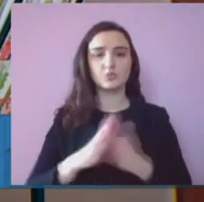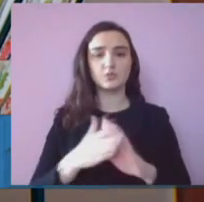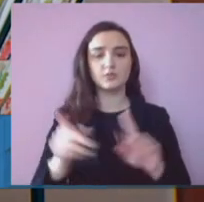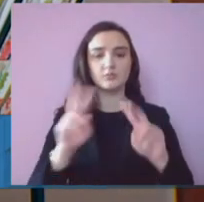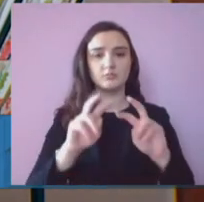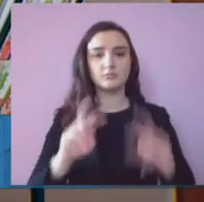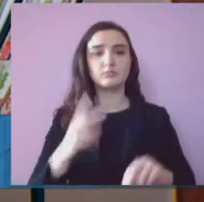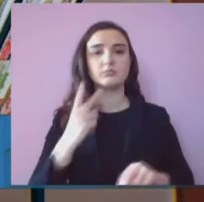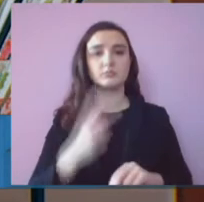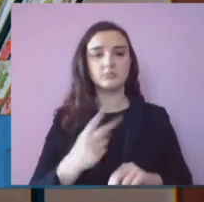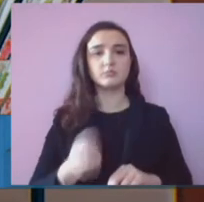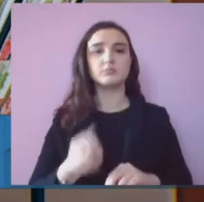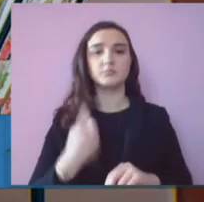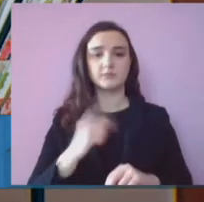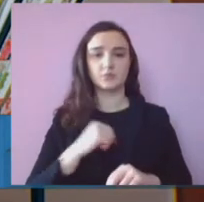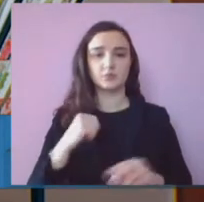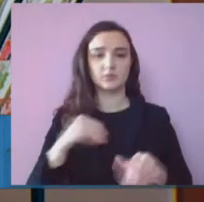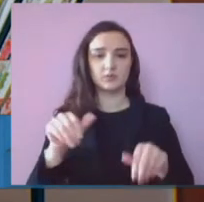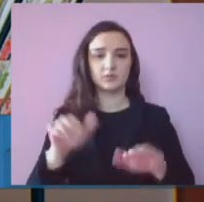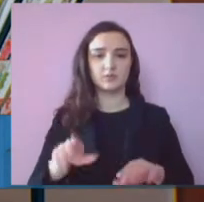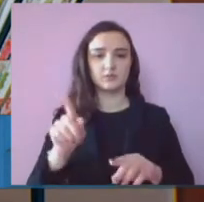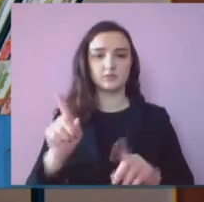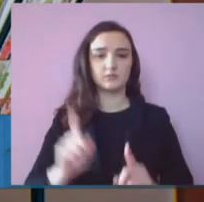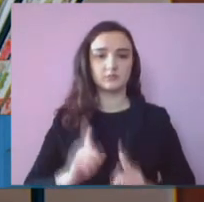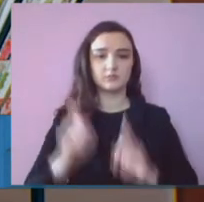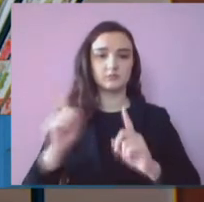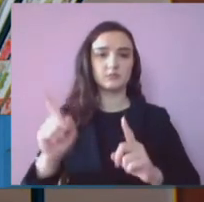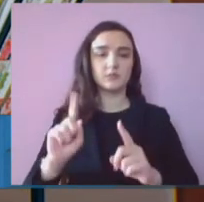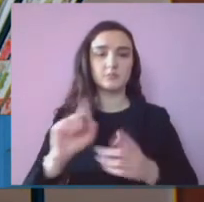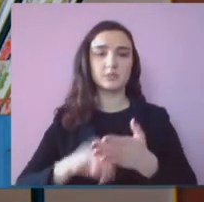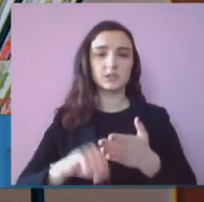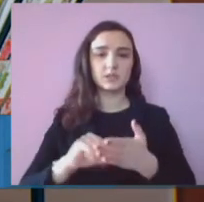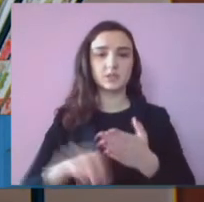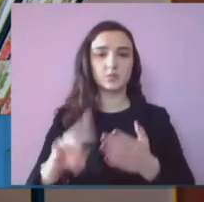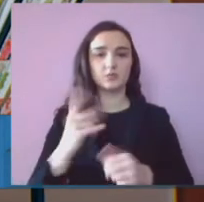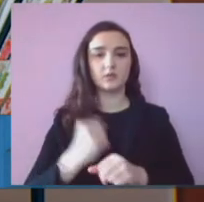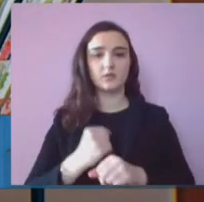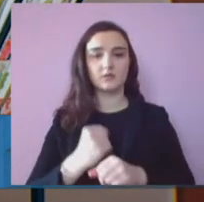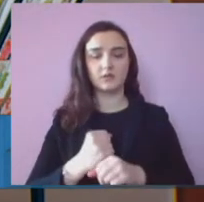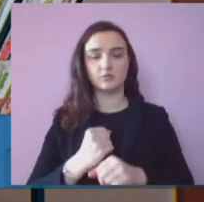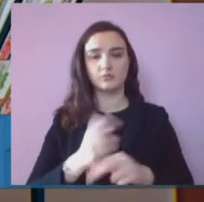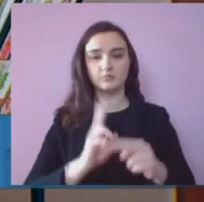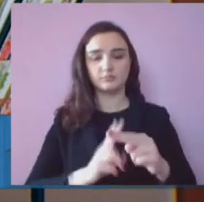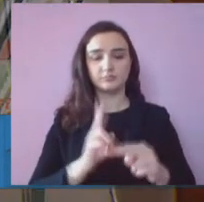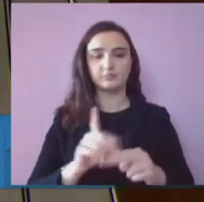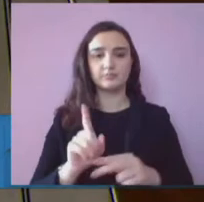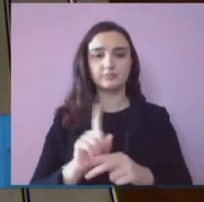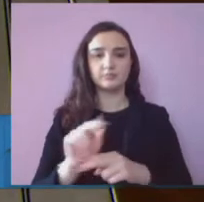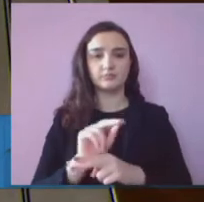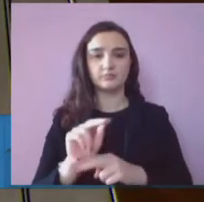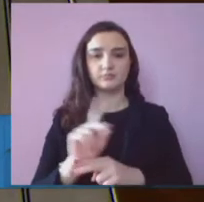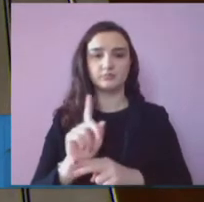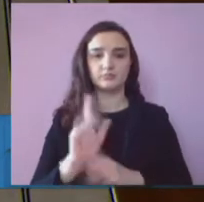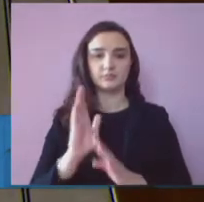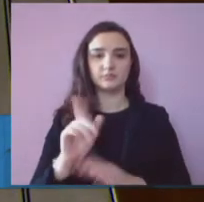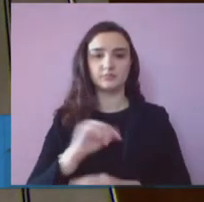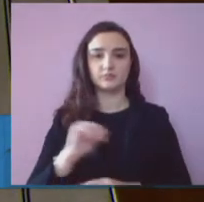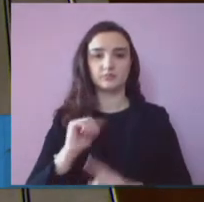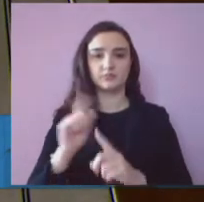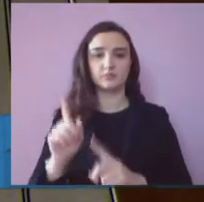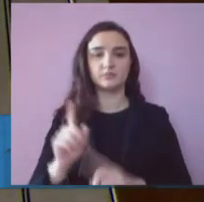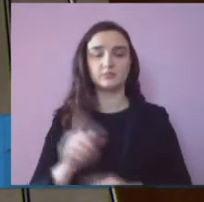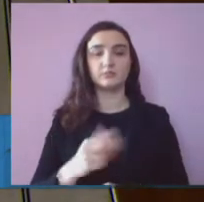და გადაწყვიტავს რა არის მიზეზი და რა უნდა გავაკეთოთ ამ მიზეზის აღმოსაფხვრელად. ძალიან მნიშვნელოვანი